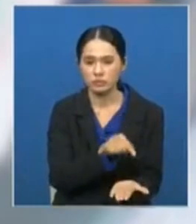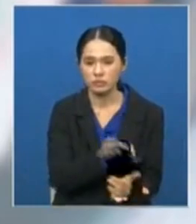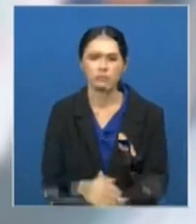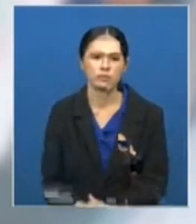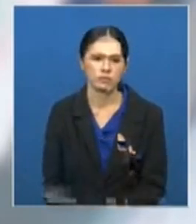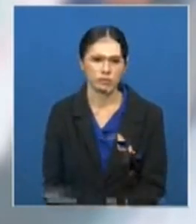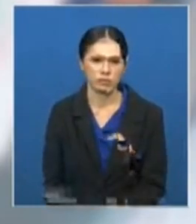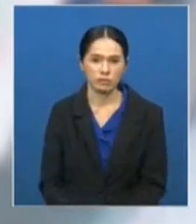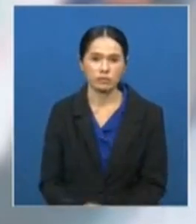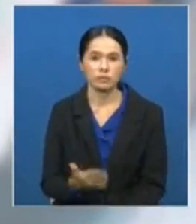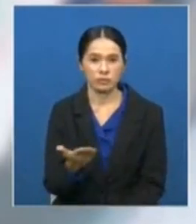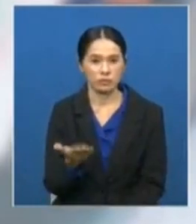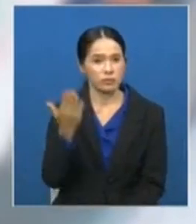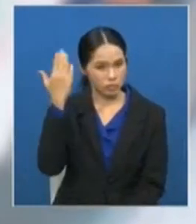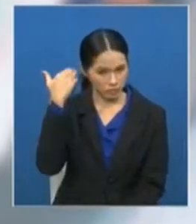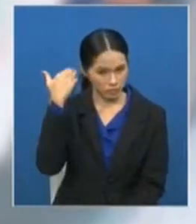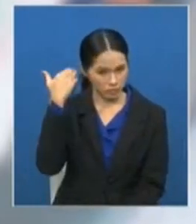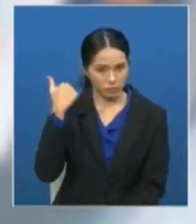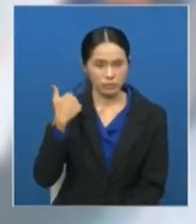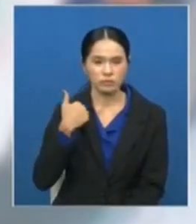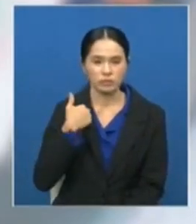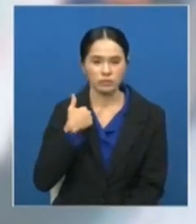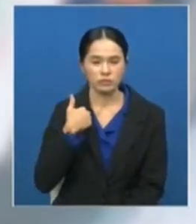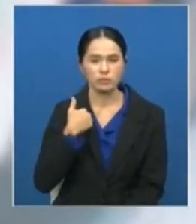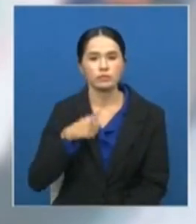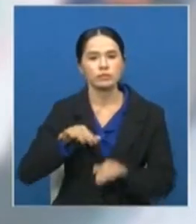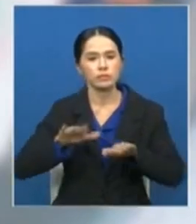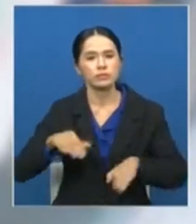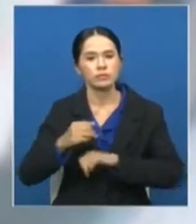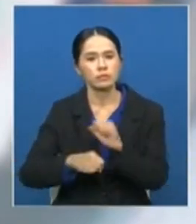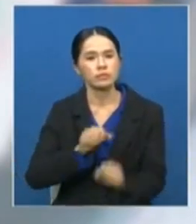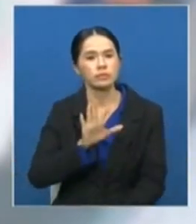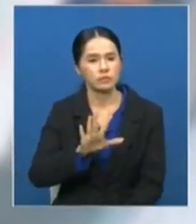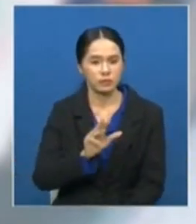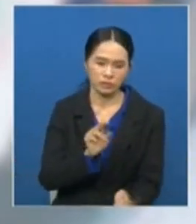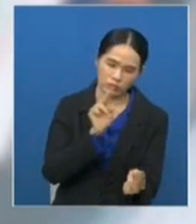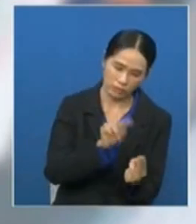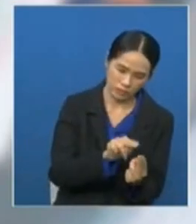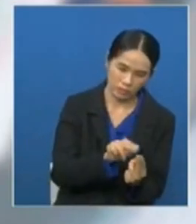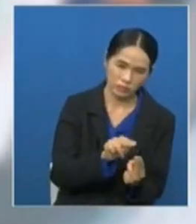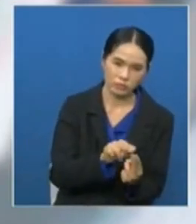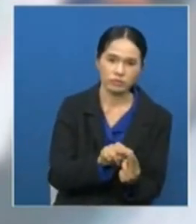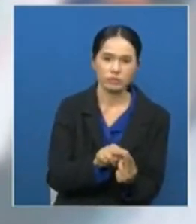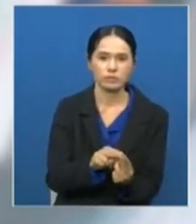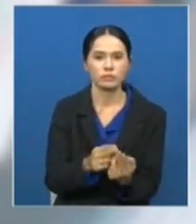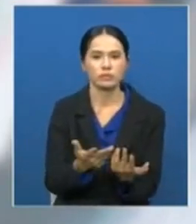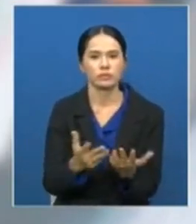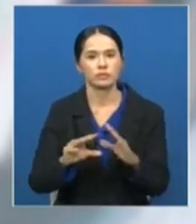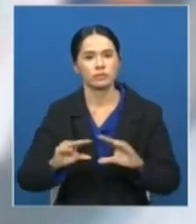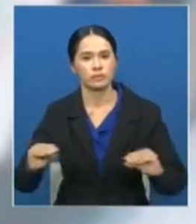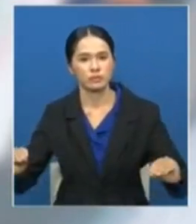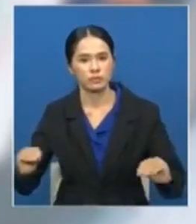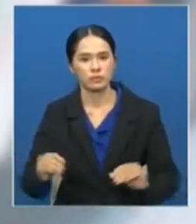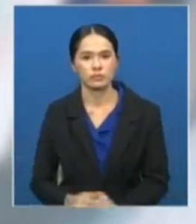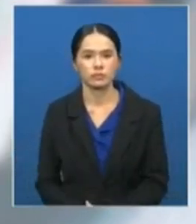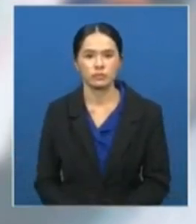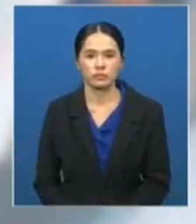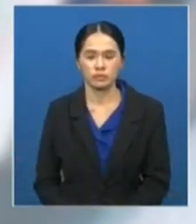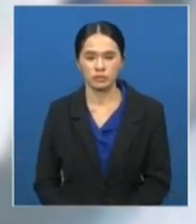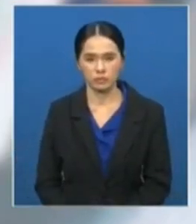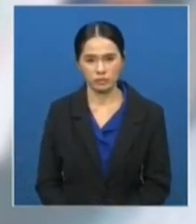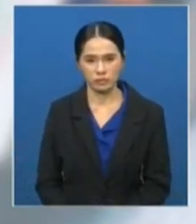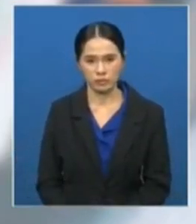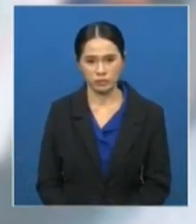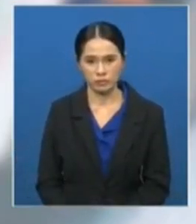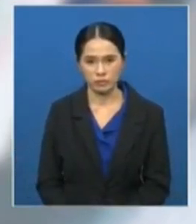คือเรื่องที่เคยเกิดขึ้นเมื่อตอนที่เด็กอายุ5ขวบถูกล่วงละเมิดแล้วเรื่องมันเงียบ โอ้ยนั่นเท่ากับว่